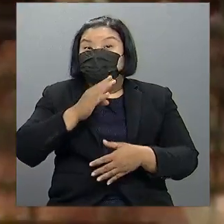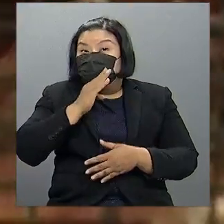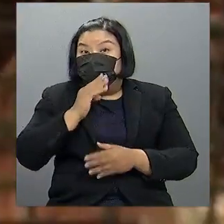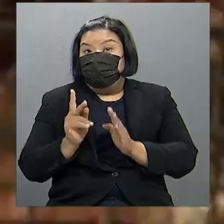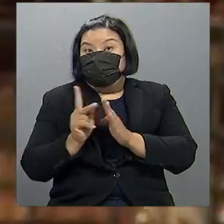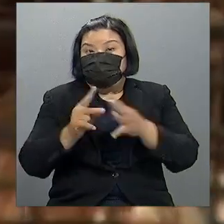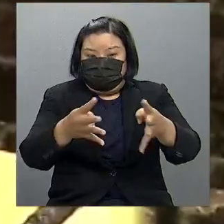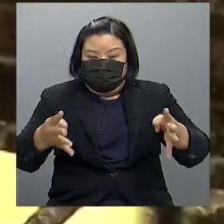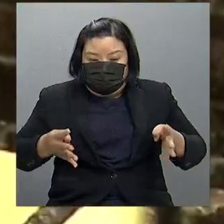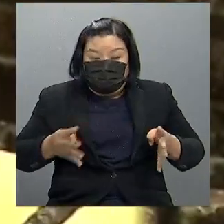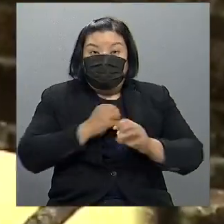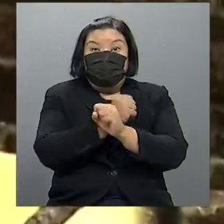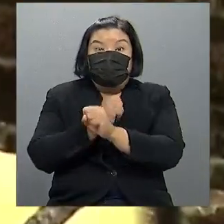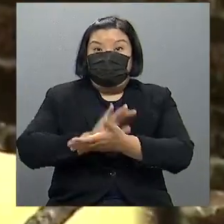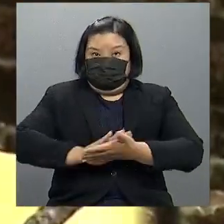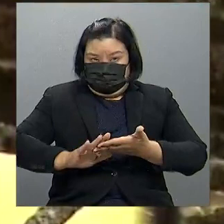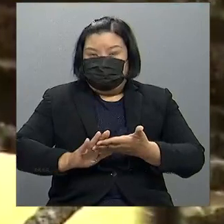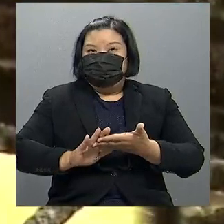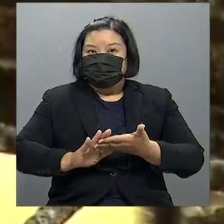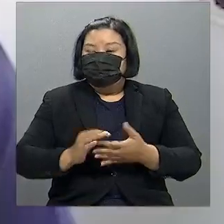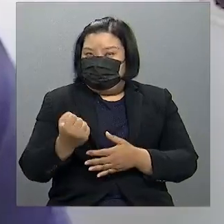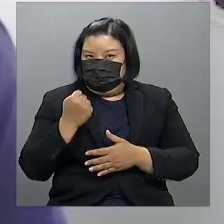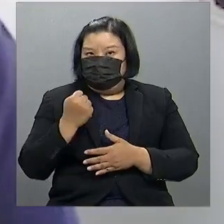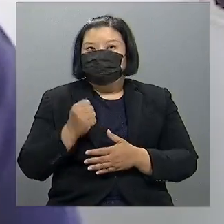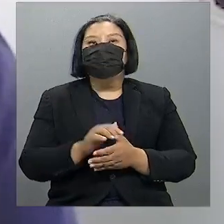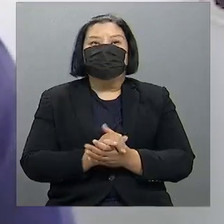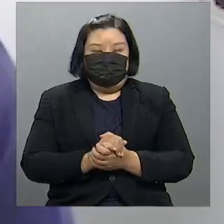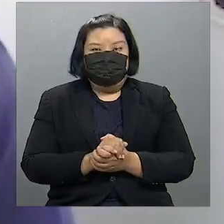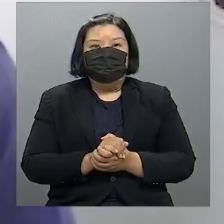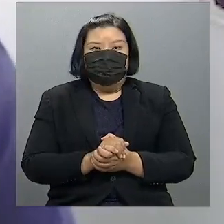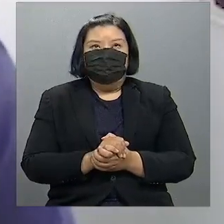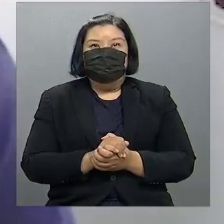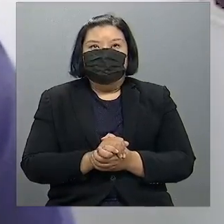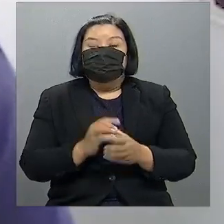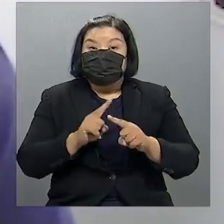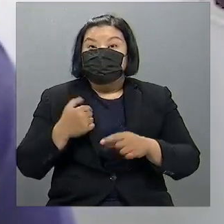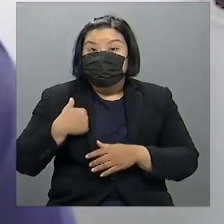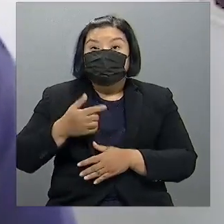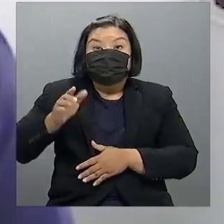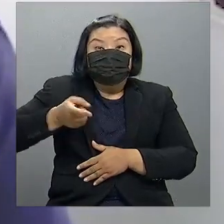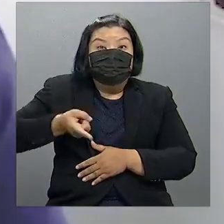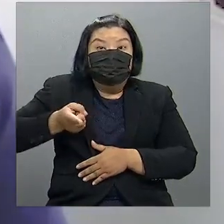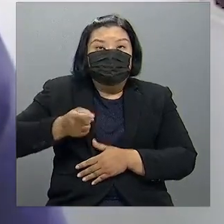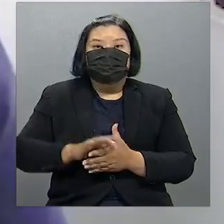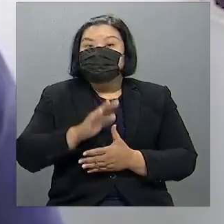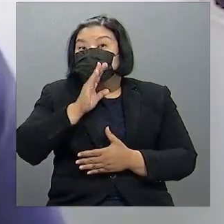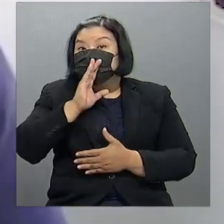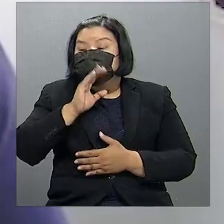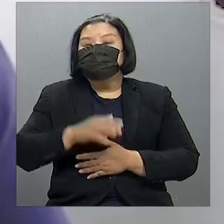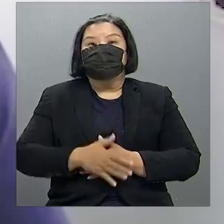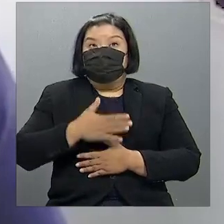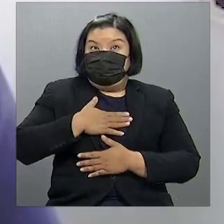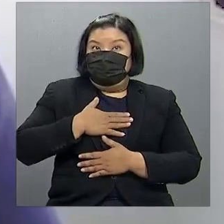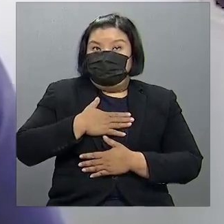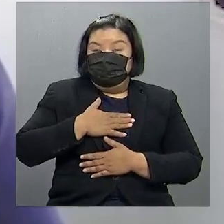เลยว่าเรื่องมาตรการพวกนี้ค่อนข้างเข้มงวดมากครับในขณะเดียวกันอย่างที่ผมย้ำไปเมื่อกี้ครับถ้าเกิดผู้บริโภคนะครับทำเอาไก่นะ